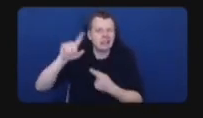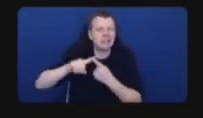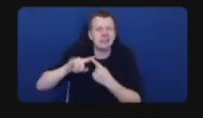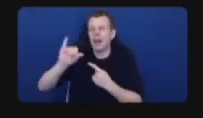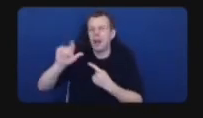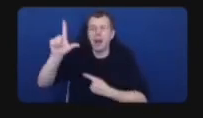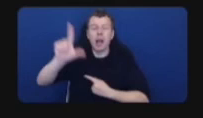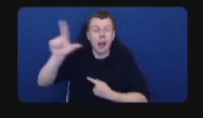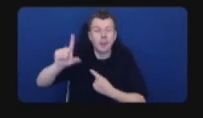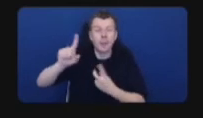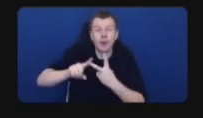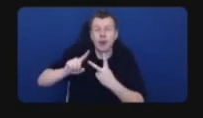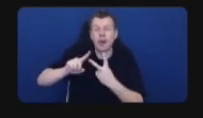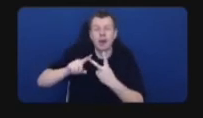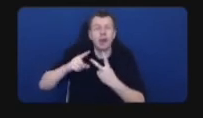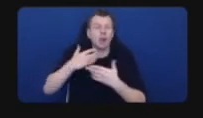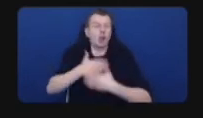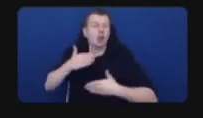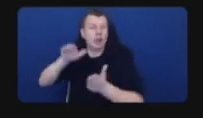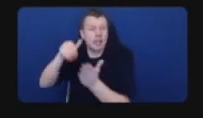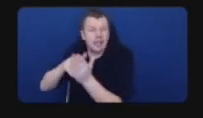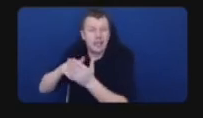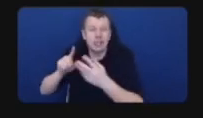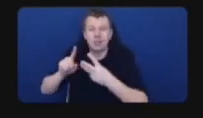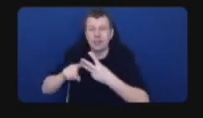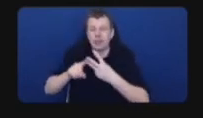紧急避暑的一个警报。